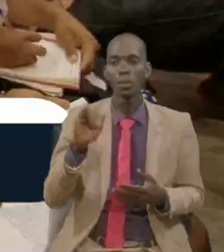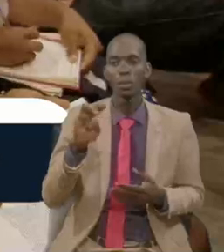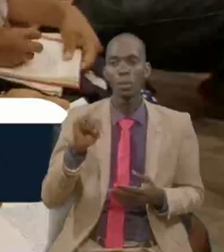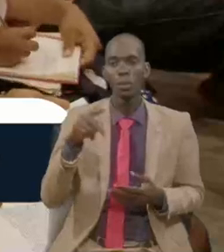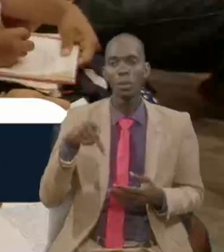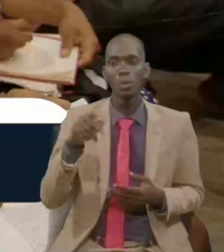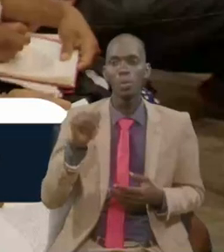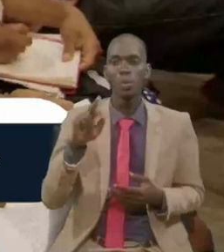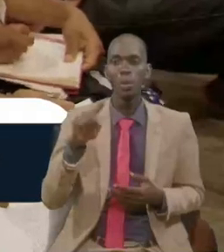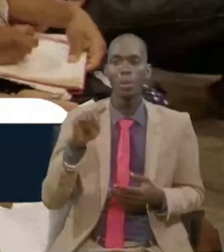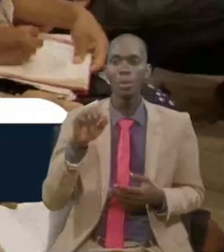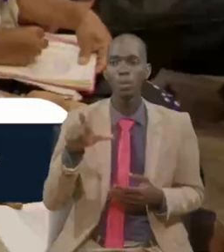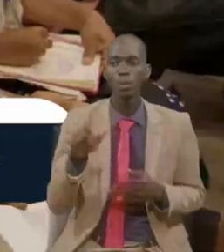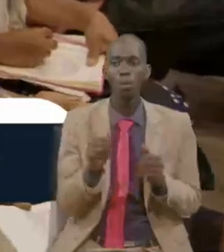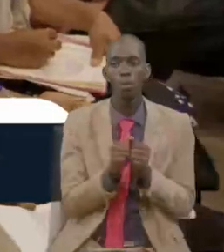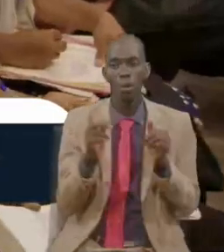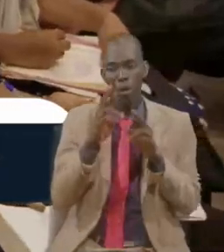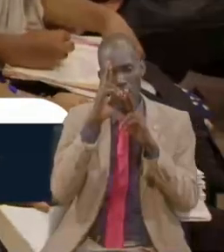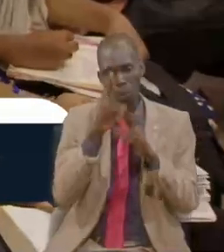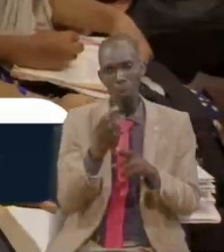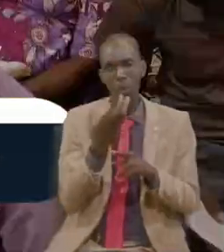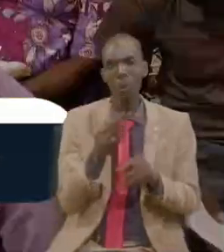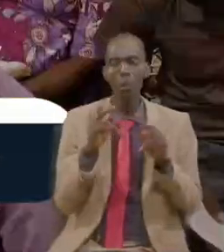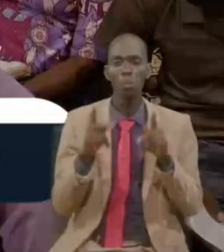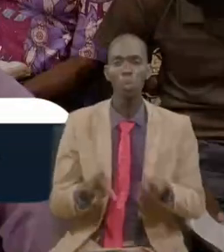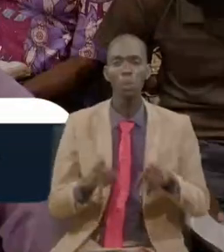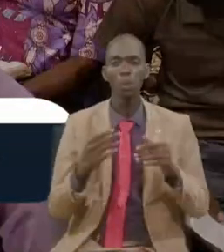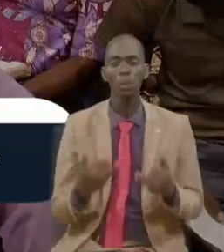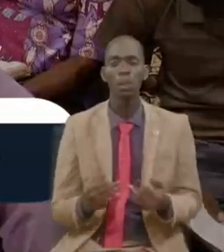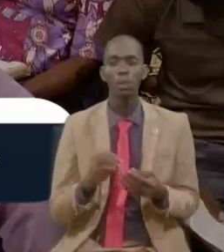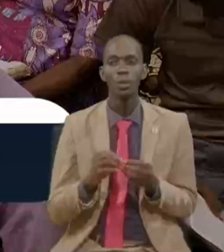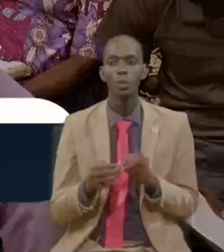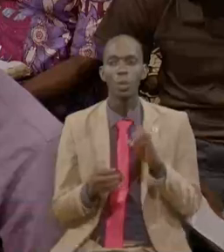impartial, sans acception de personne.